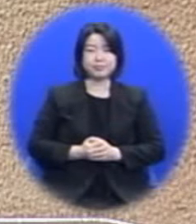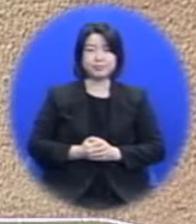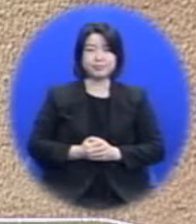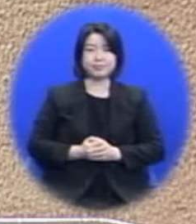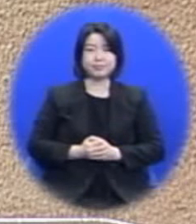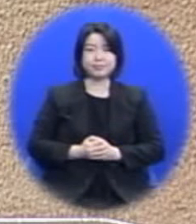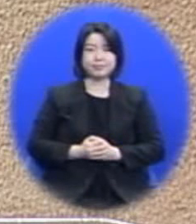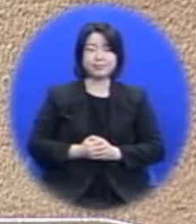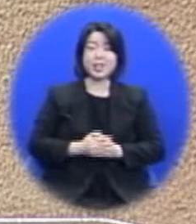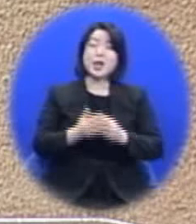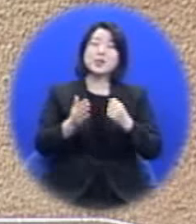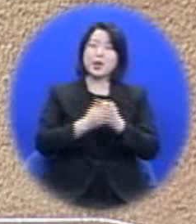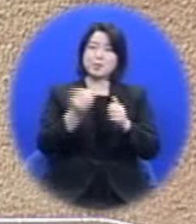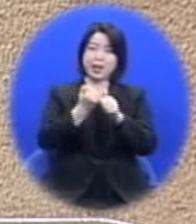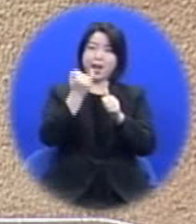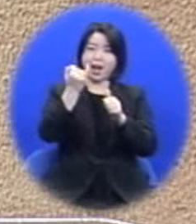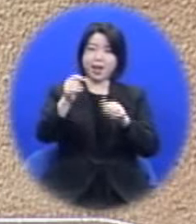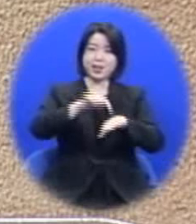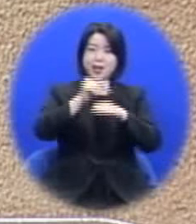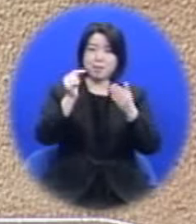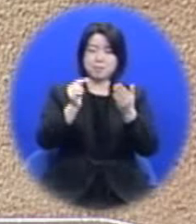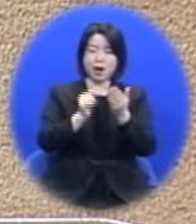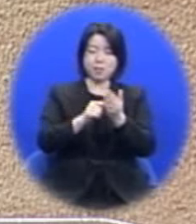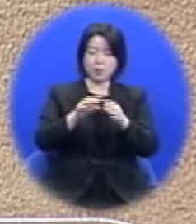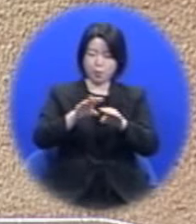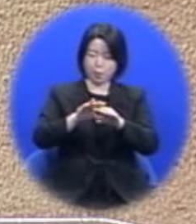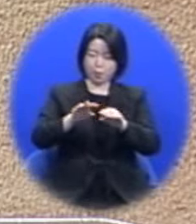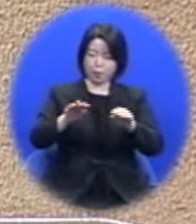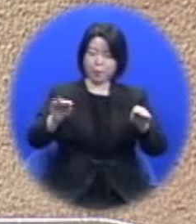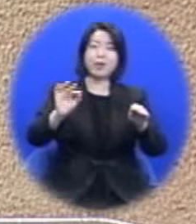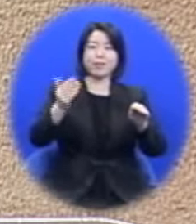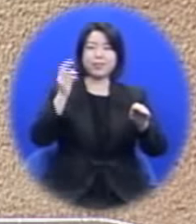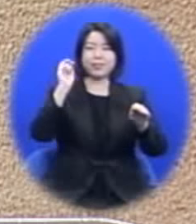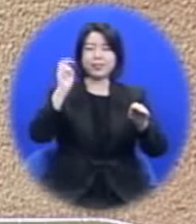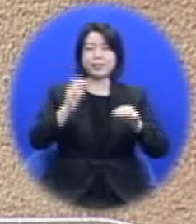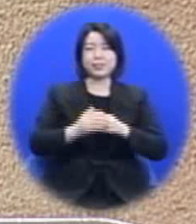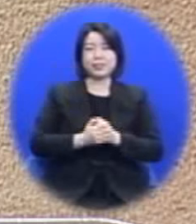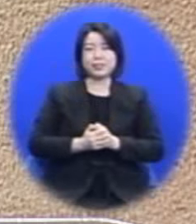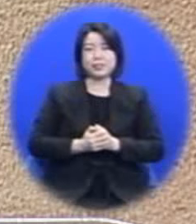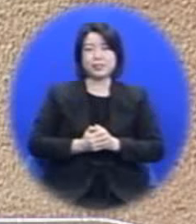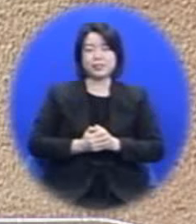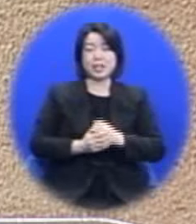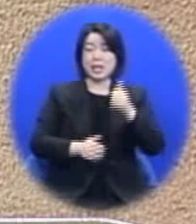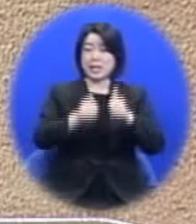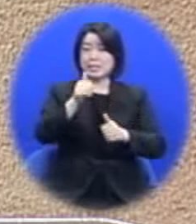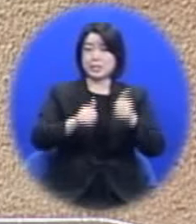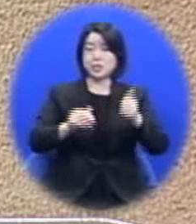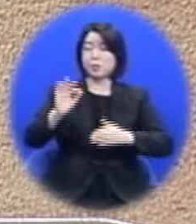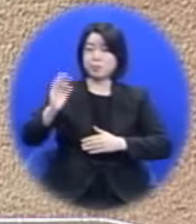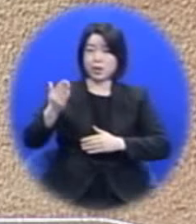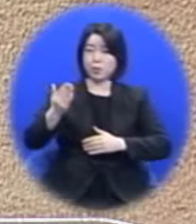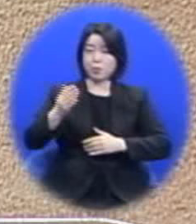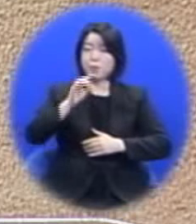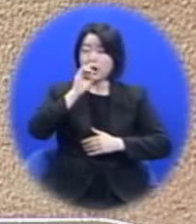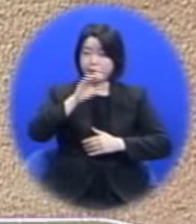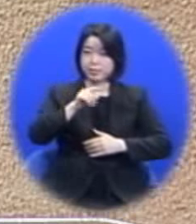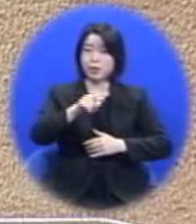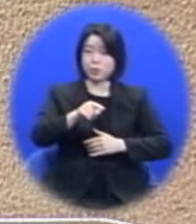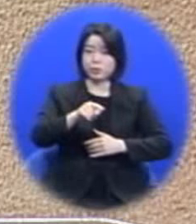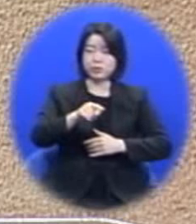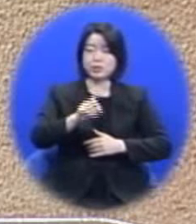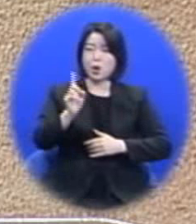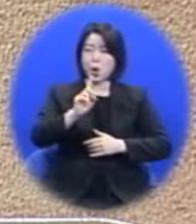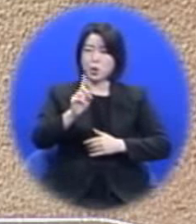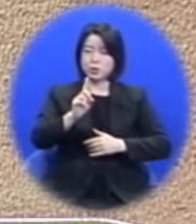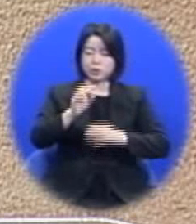거야. 그래서 아내가 마음이 확 풀어졌다는 거죠. 네. 시험 되고 안 되고는요. 어떻게 보면 진짜